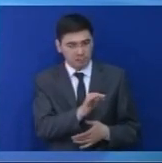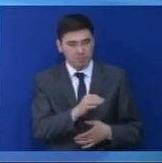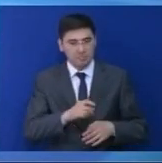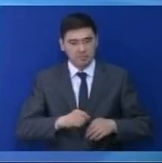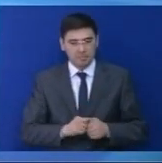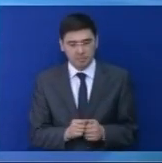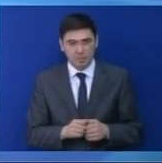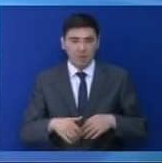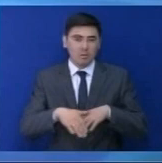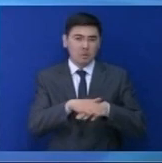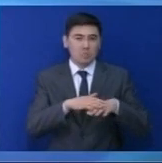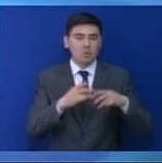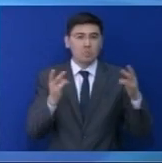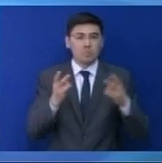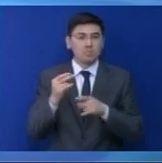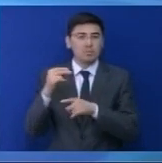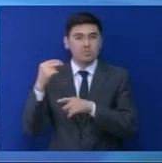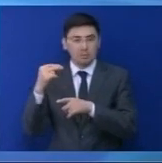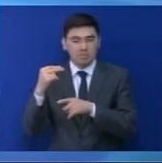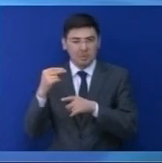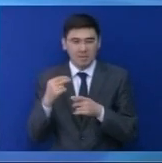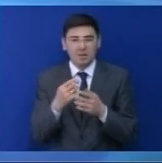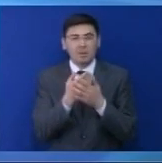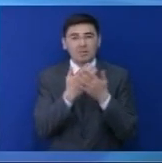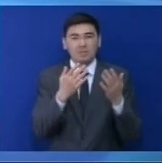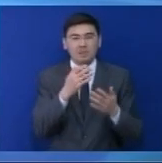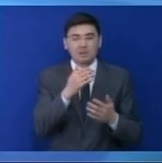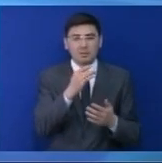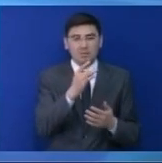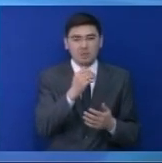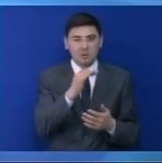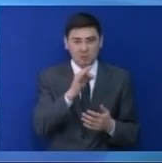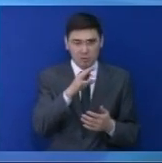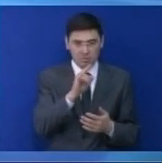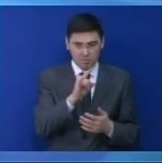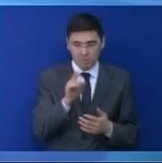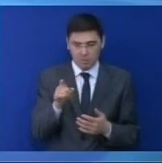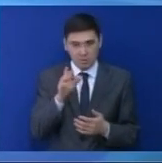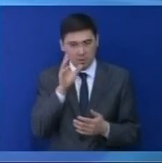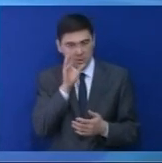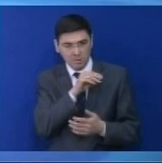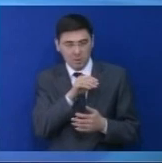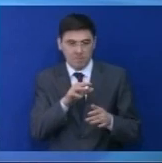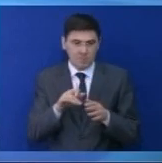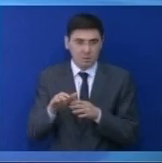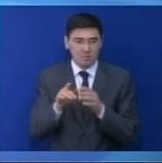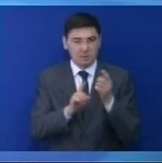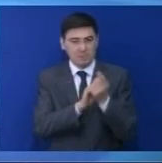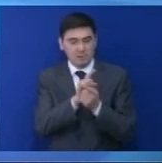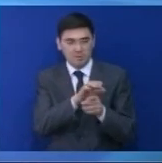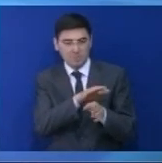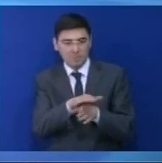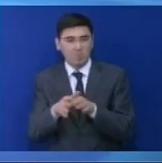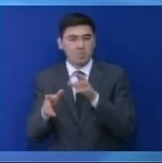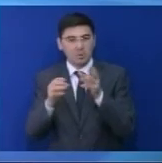перемены. Народу нужен президент, который продолжит реформы и доведет их до цели. Это, во-первых, обеспечит политическую и социальную